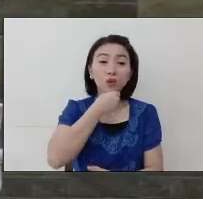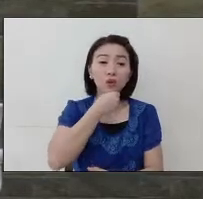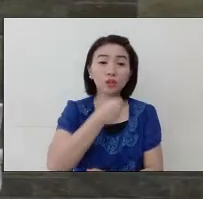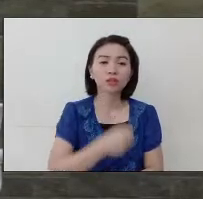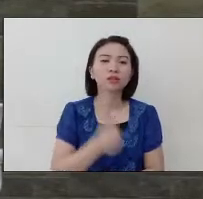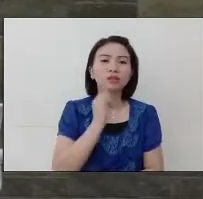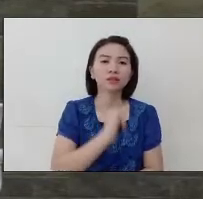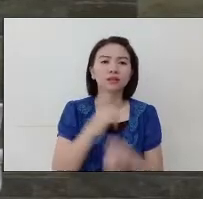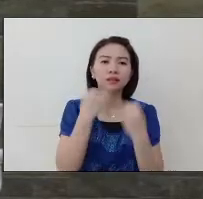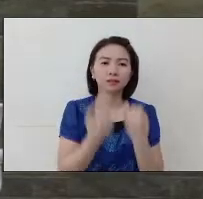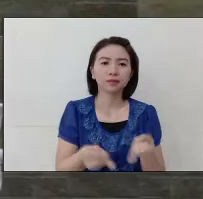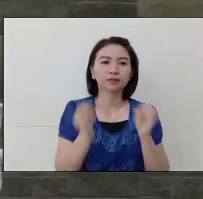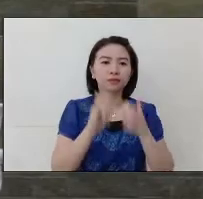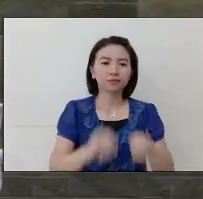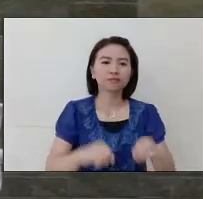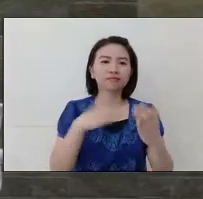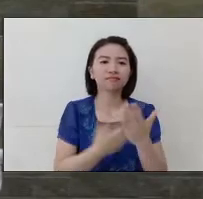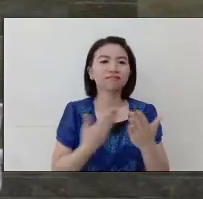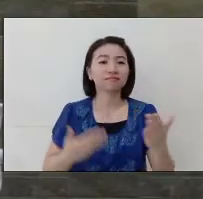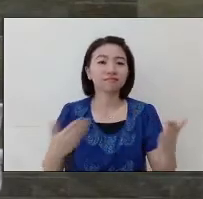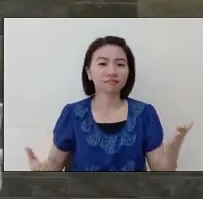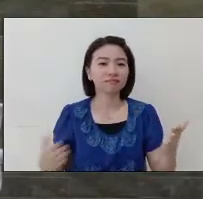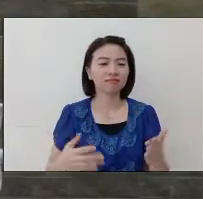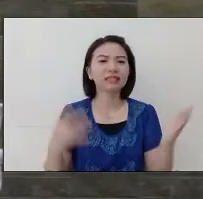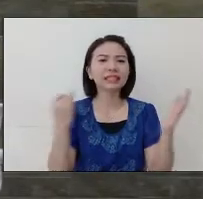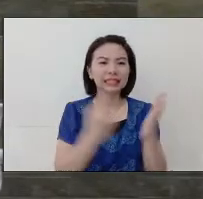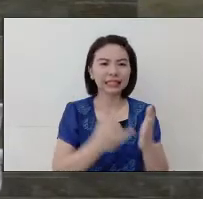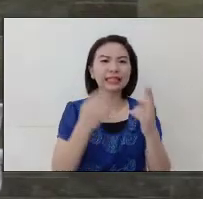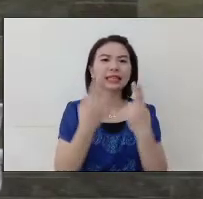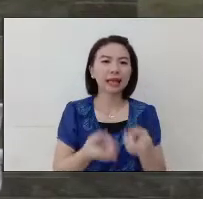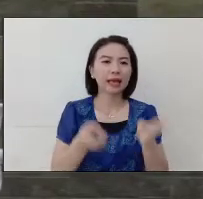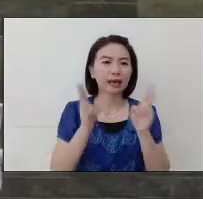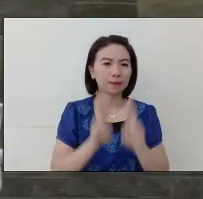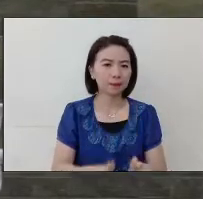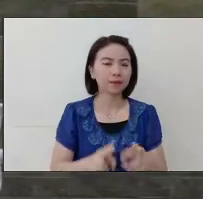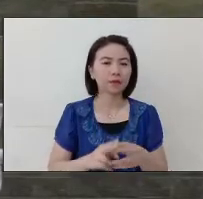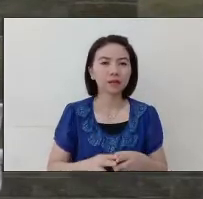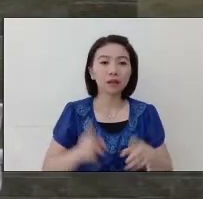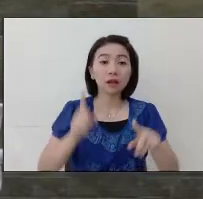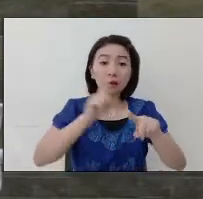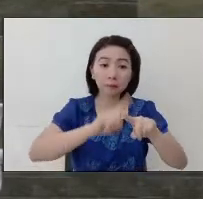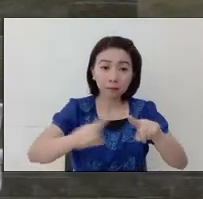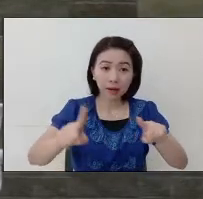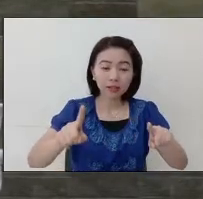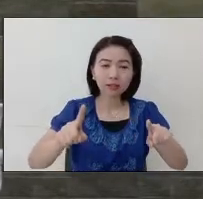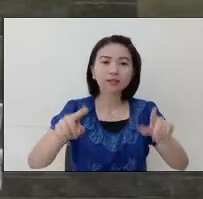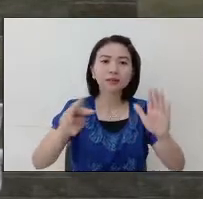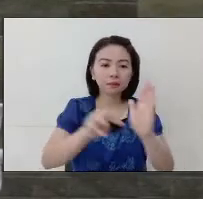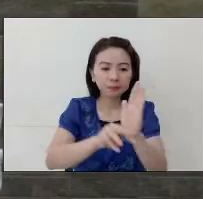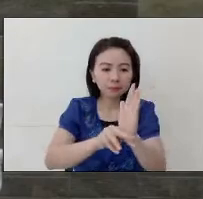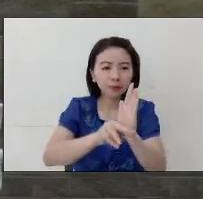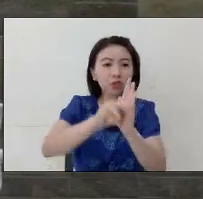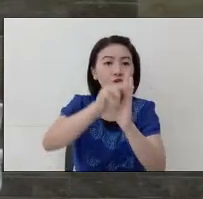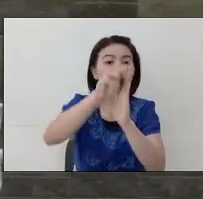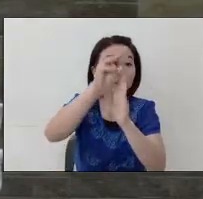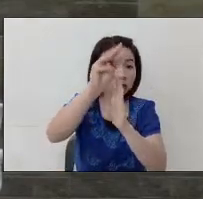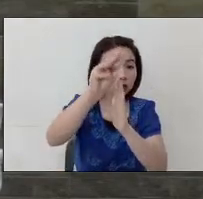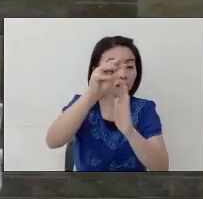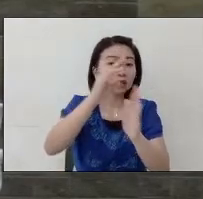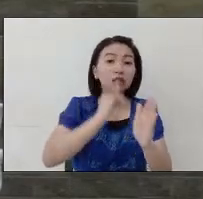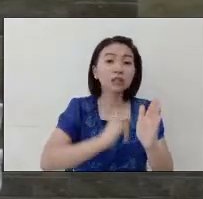fact. Alright, are you with me? But maturity is a matter of choice.